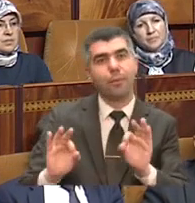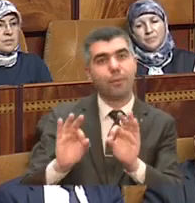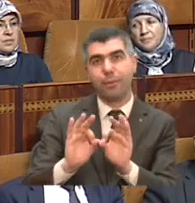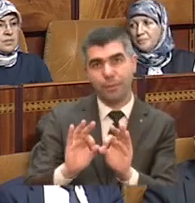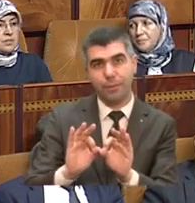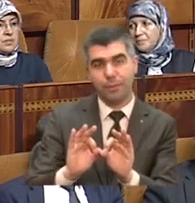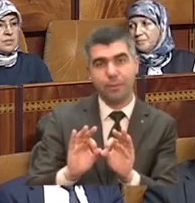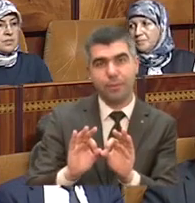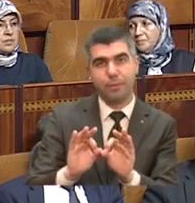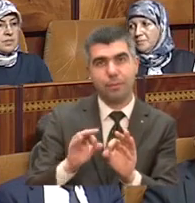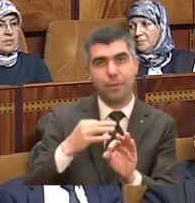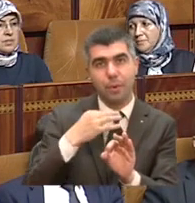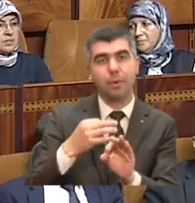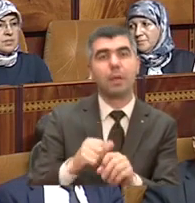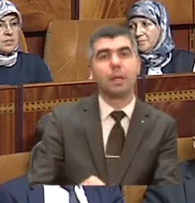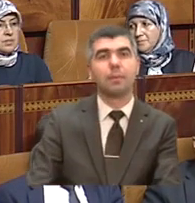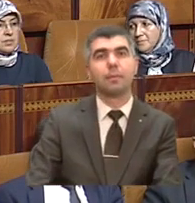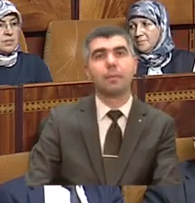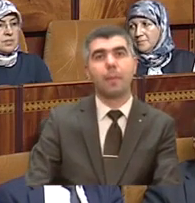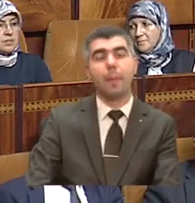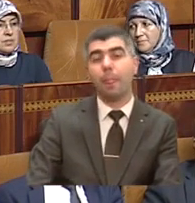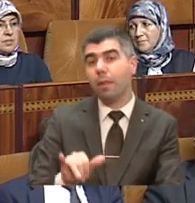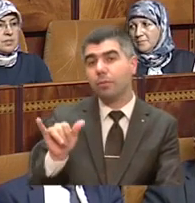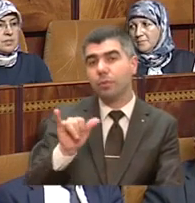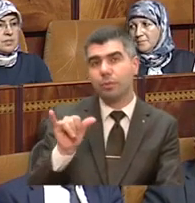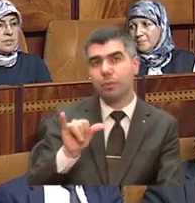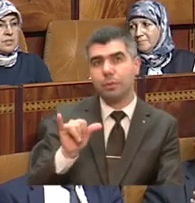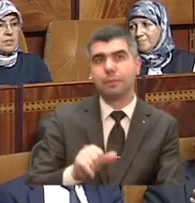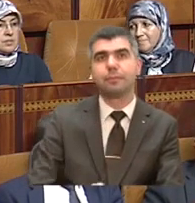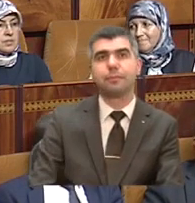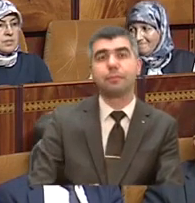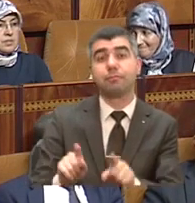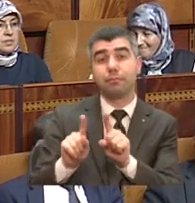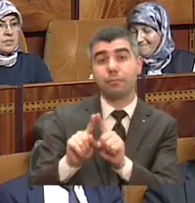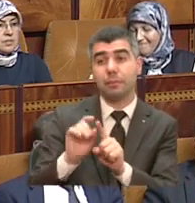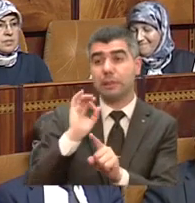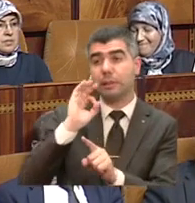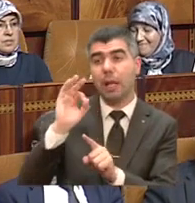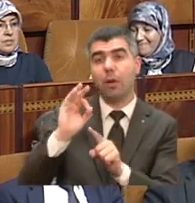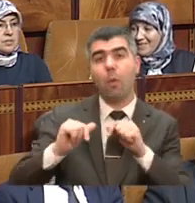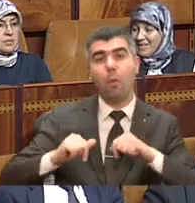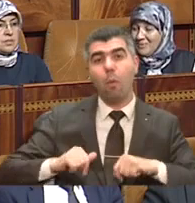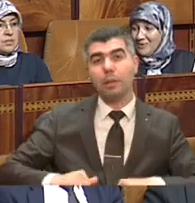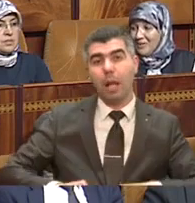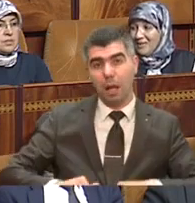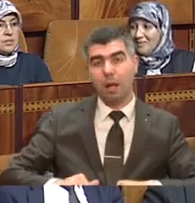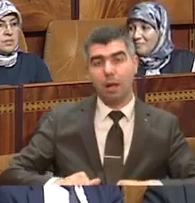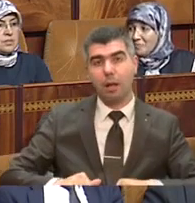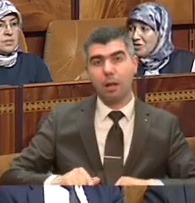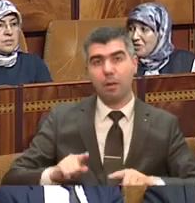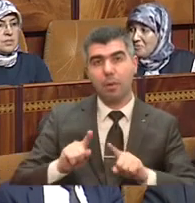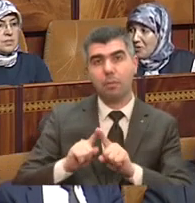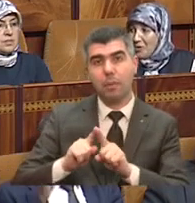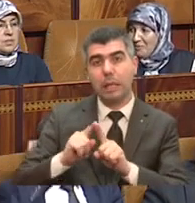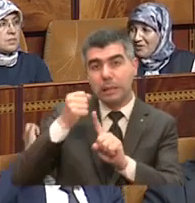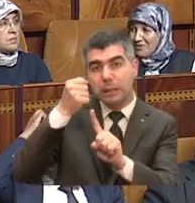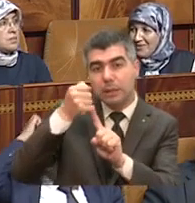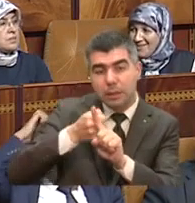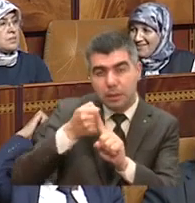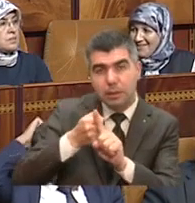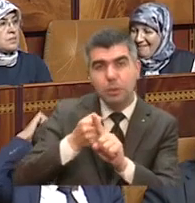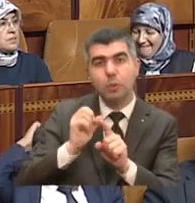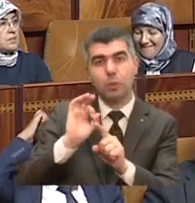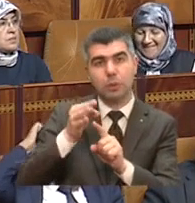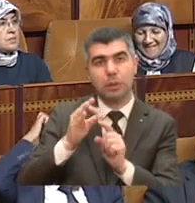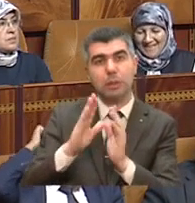ديال تبذير المال العام. كيف يعقل بأن المصالح ديالكم كتخدم باش توجد صفقات